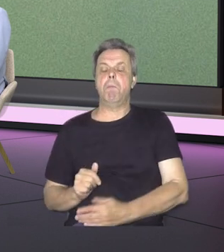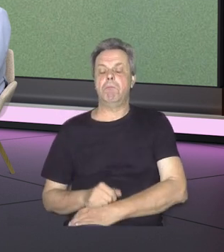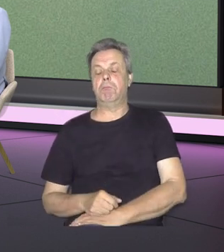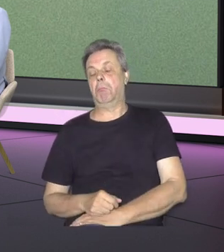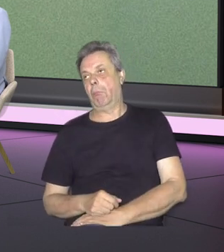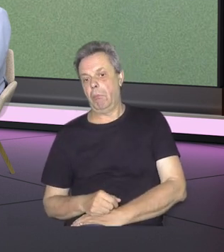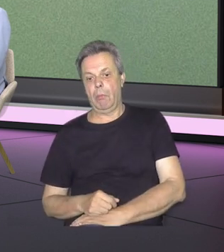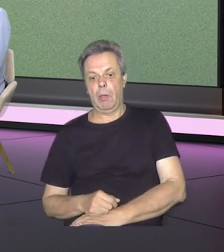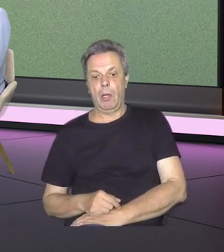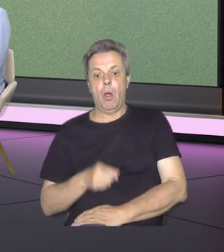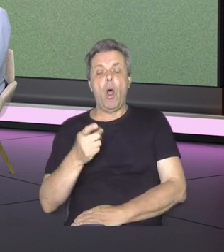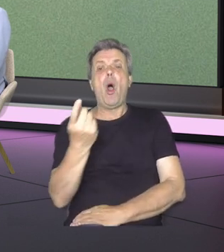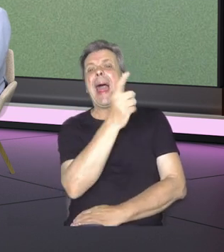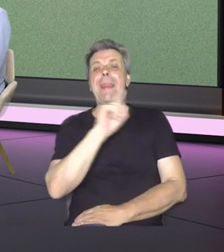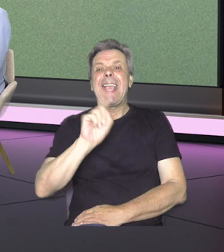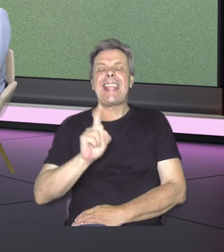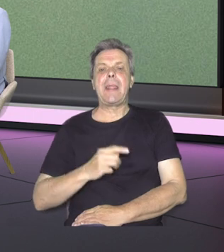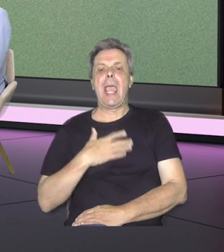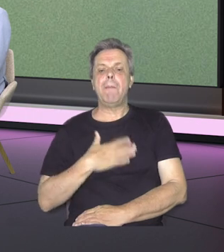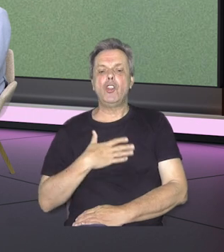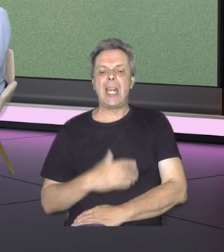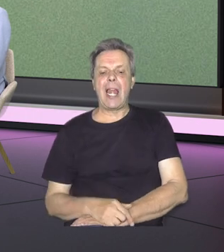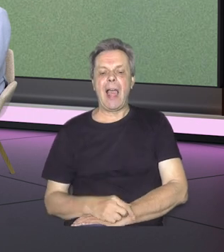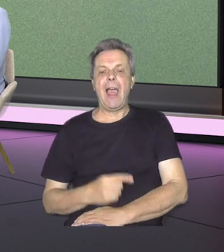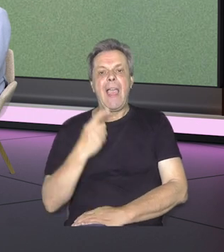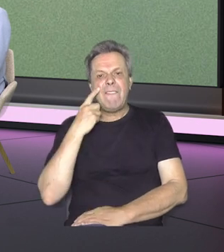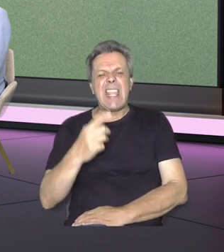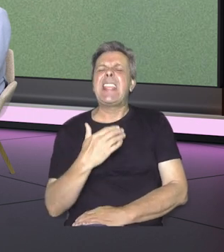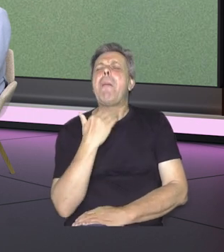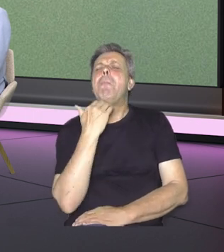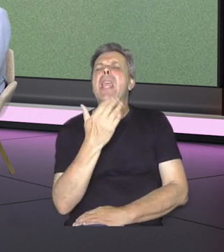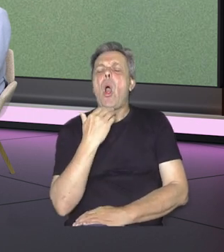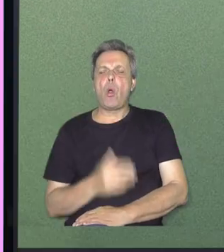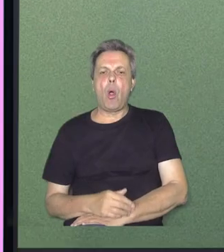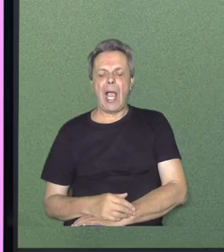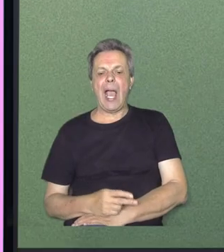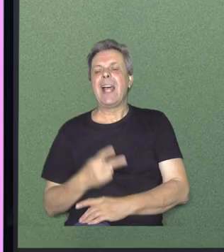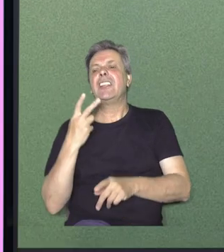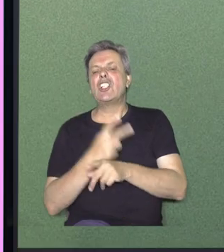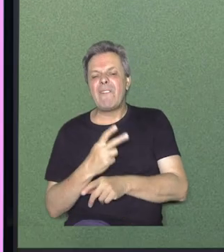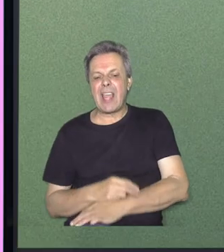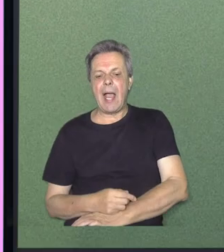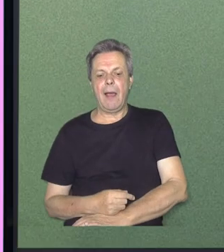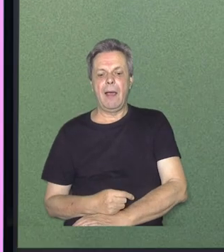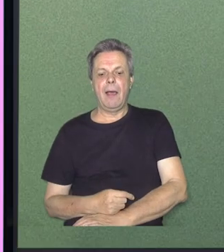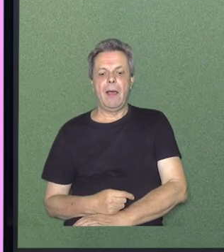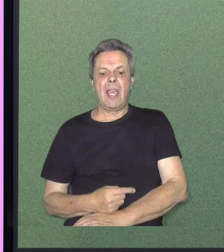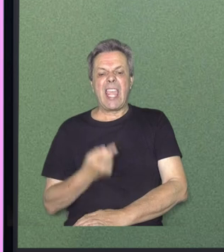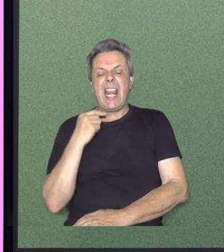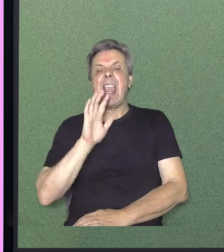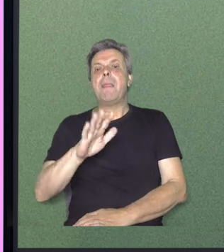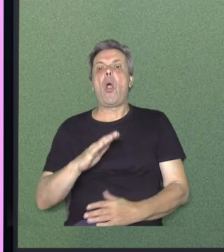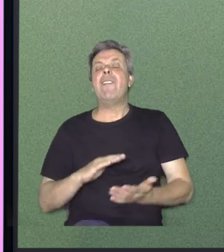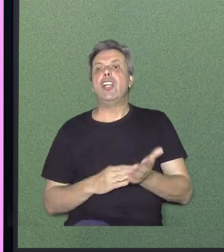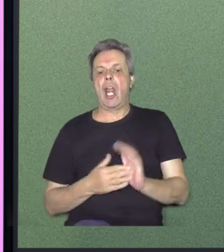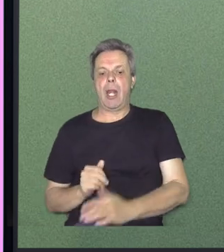ženom? Ona nikada nije poželila, kaže, vidjeti bilo koga, državnika ili